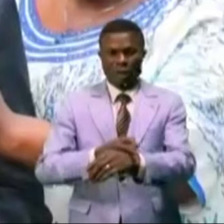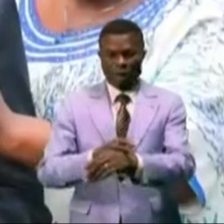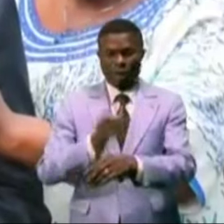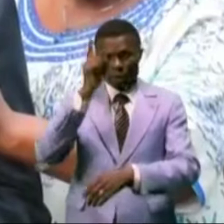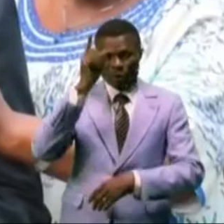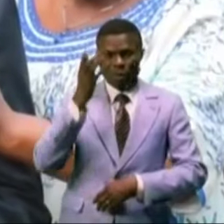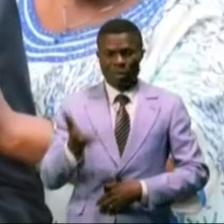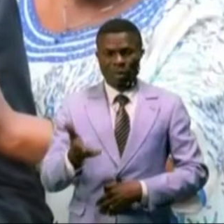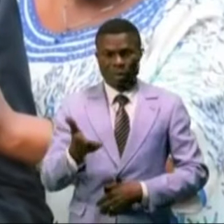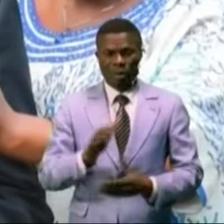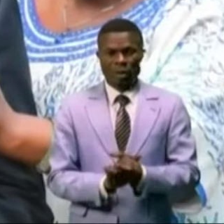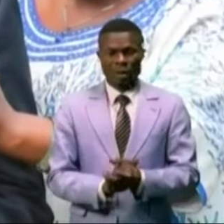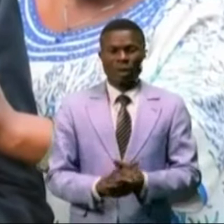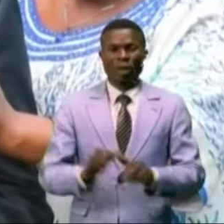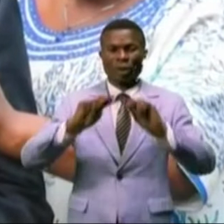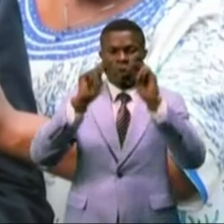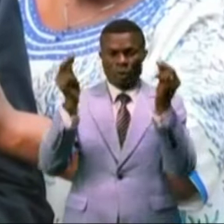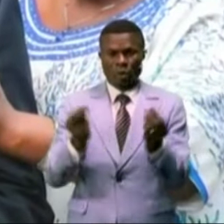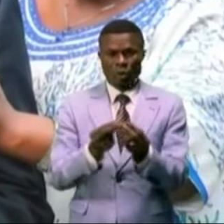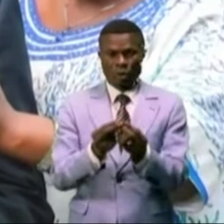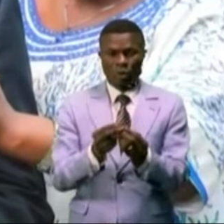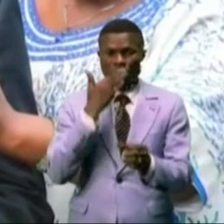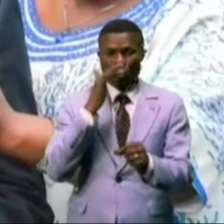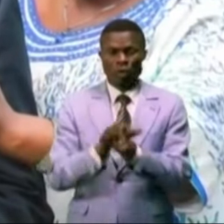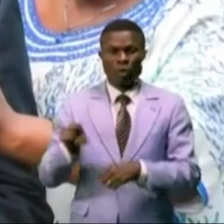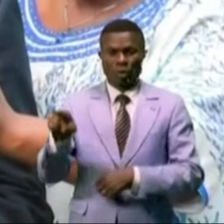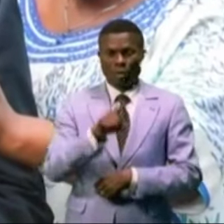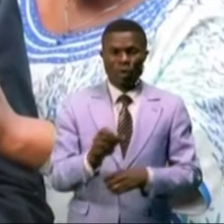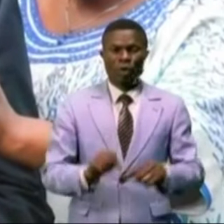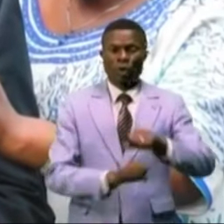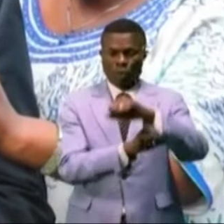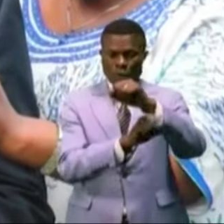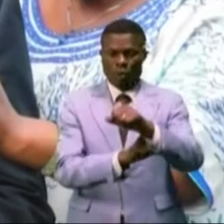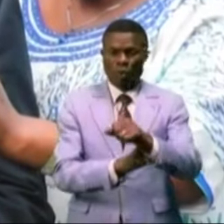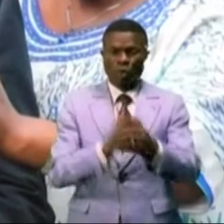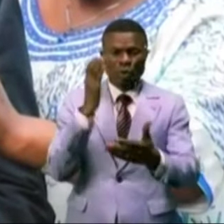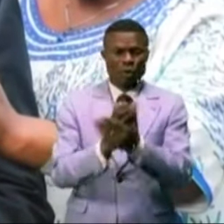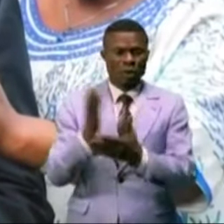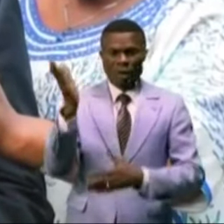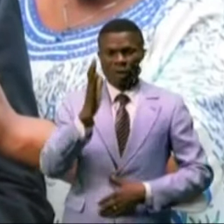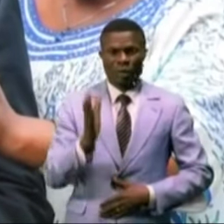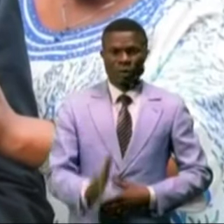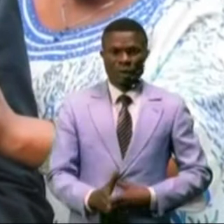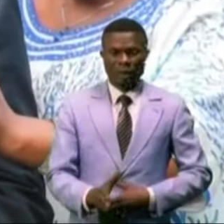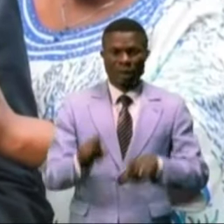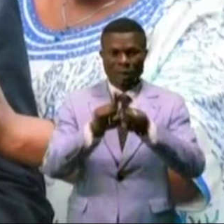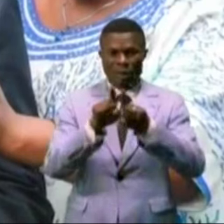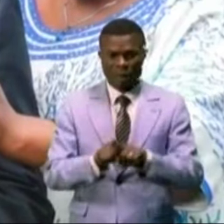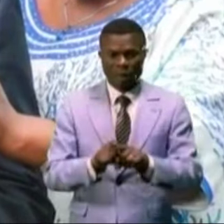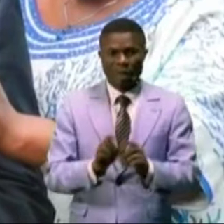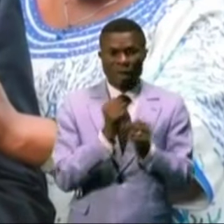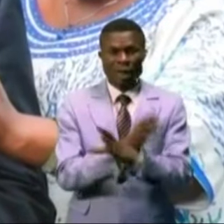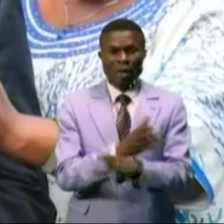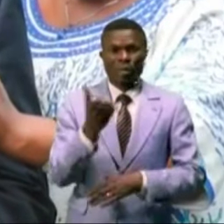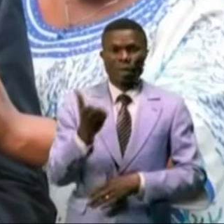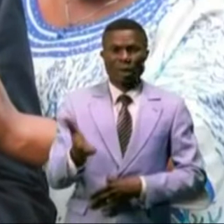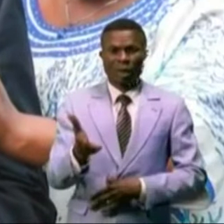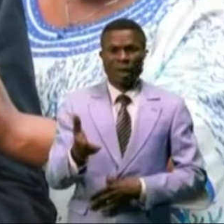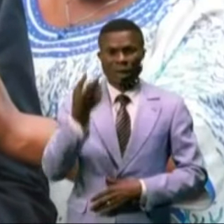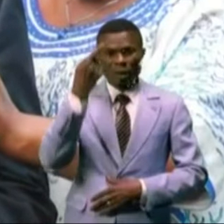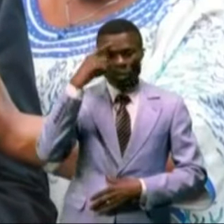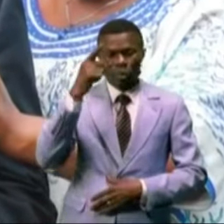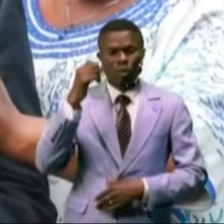particulier. L'intercommunautaire vous rassure de son soutien indéfectible et de sa disponibilité